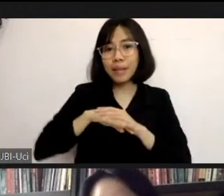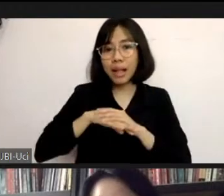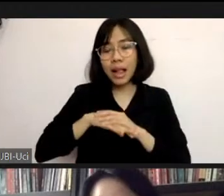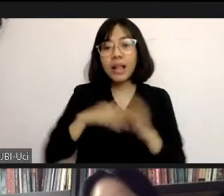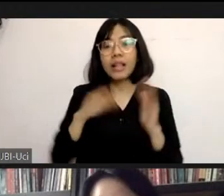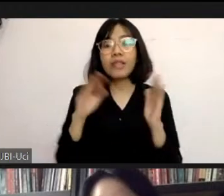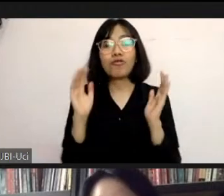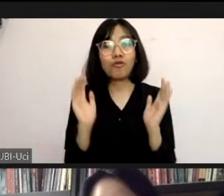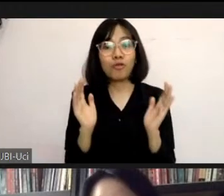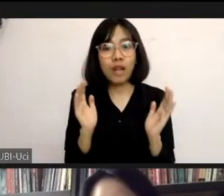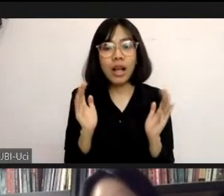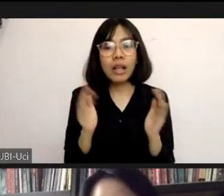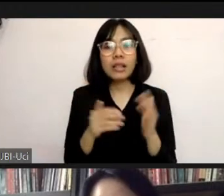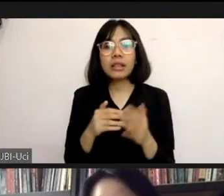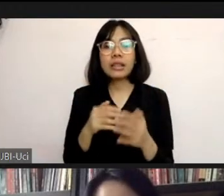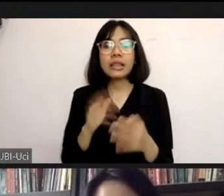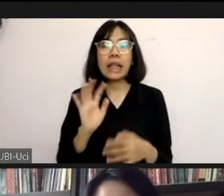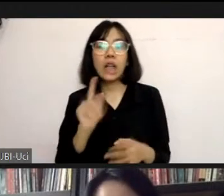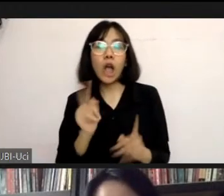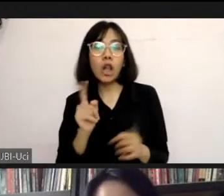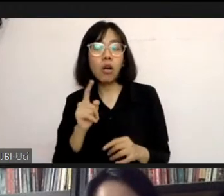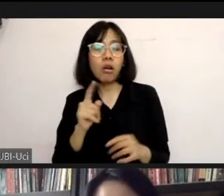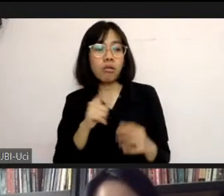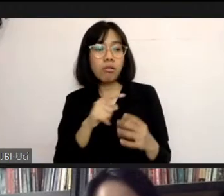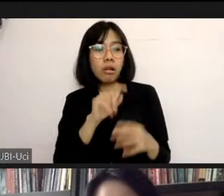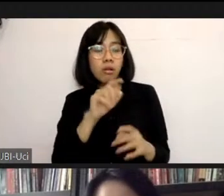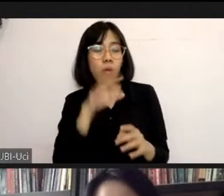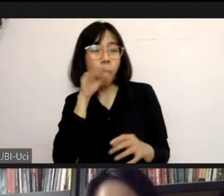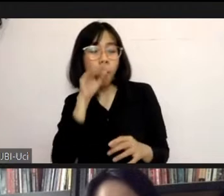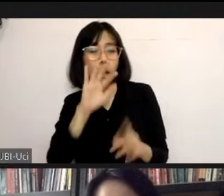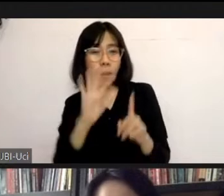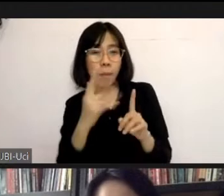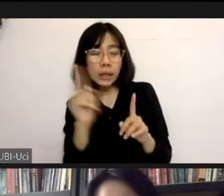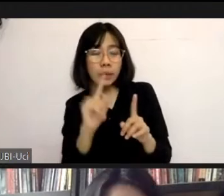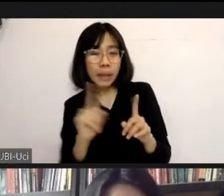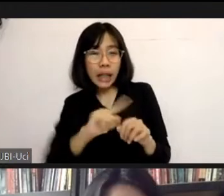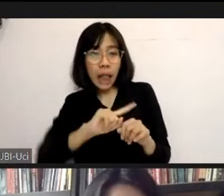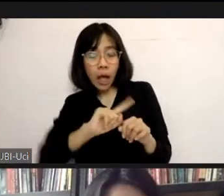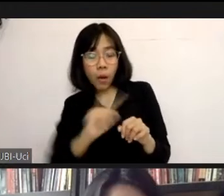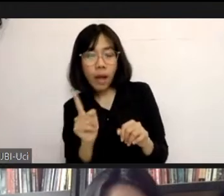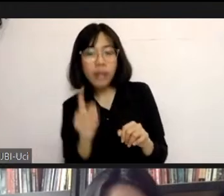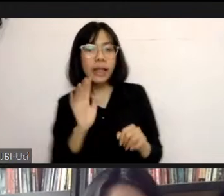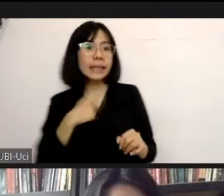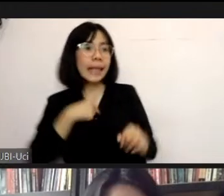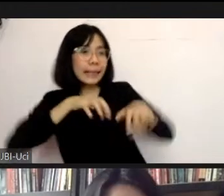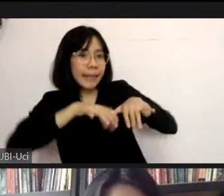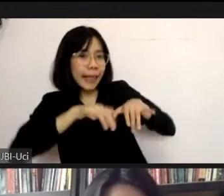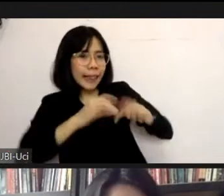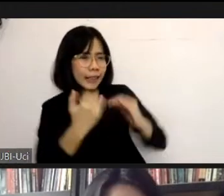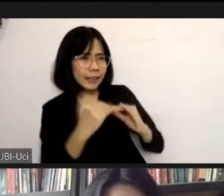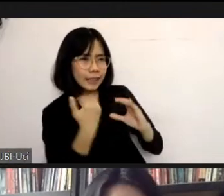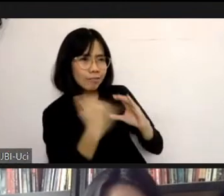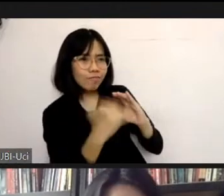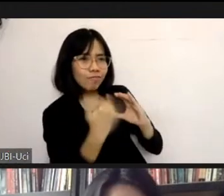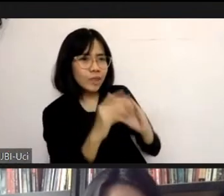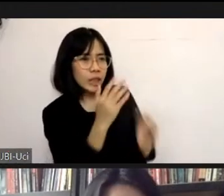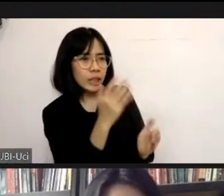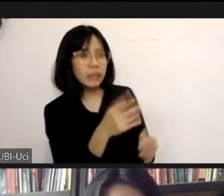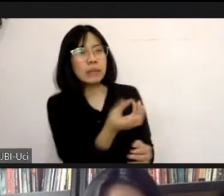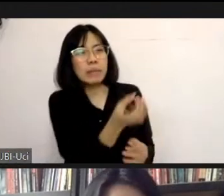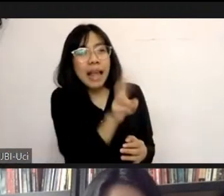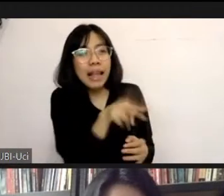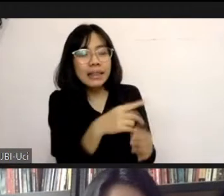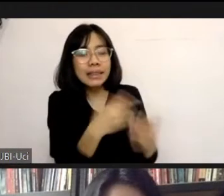sesudah 15 menit saya akan coba mengingatkan melalui chat ya, melalui private chat. Sesudah semua pembicara